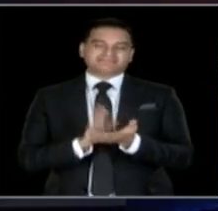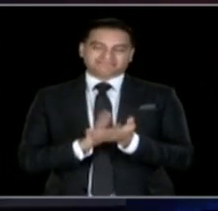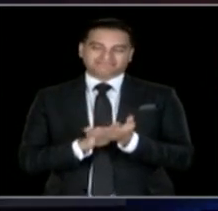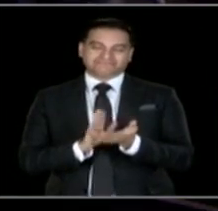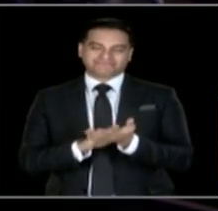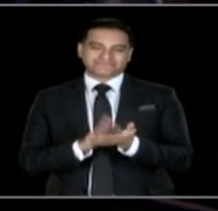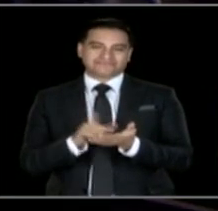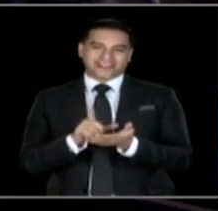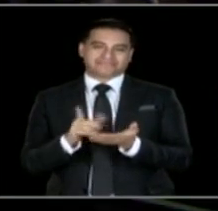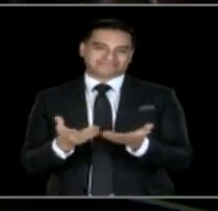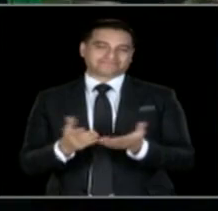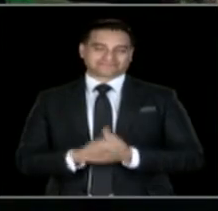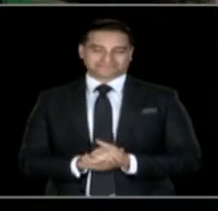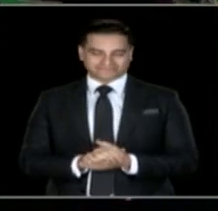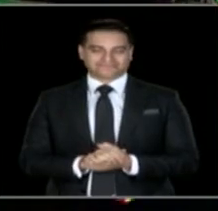إجابة صحيحة.